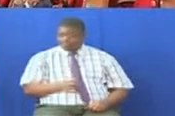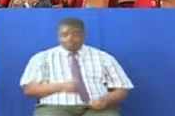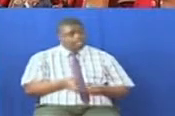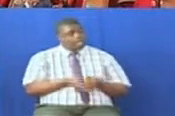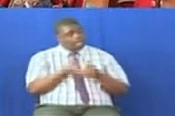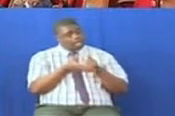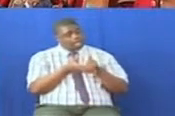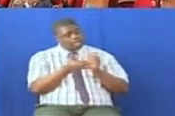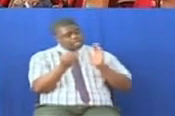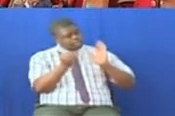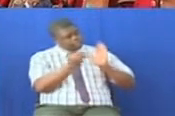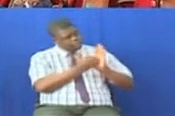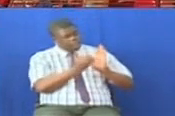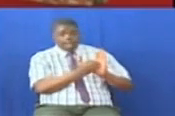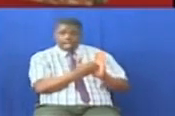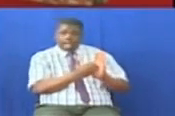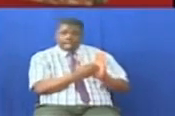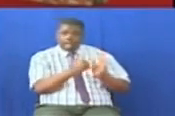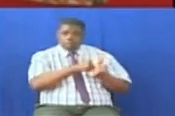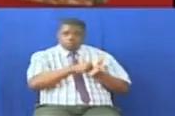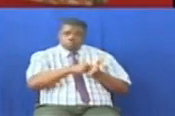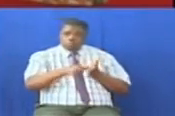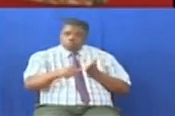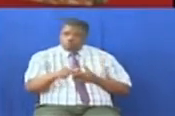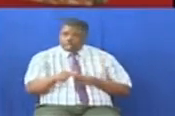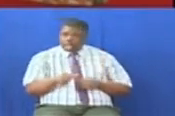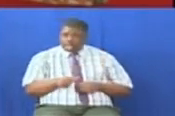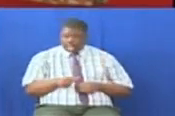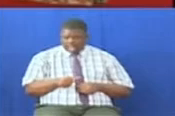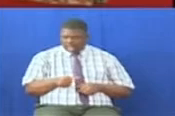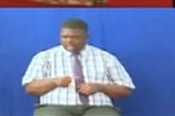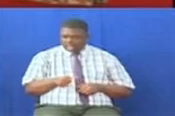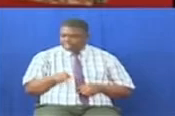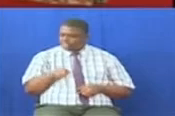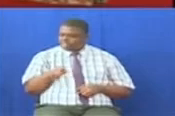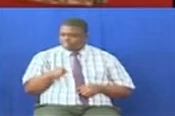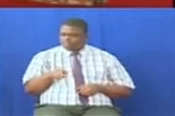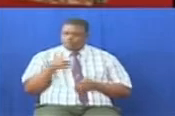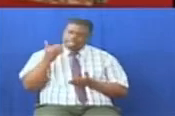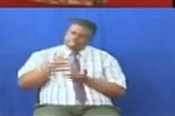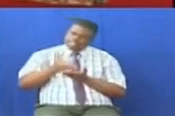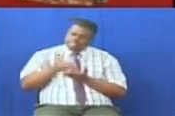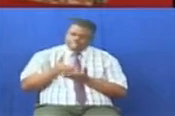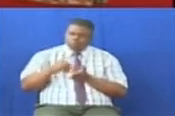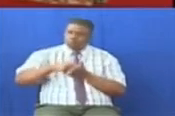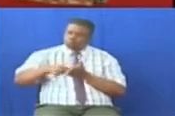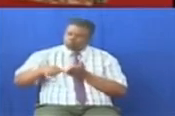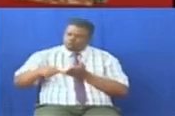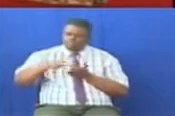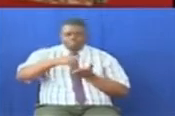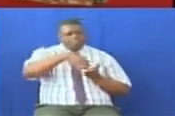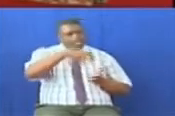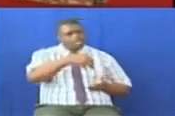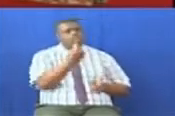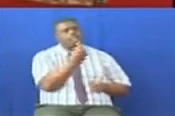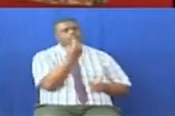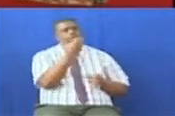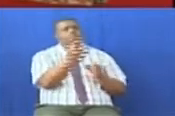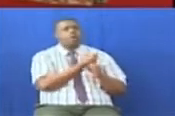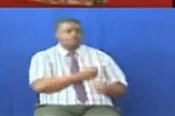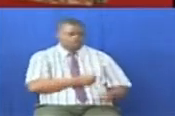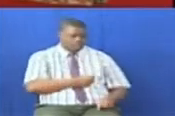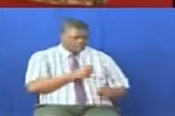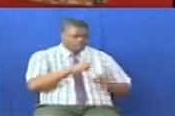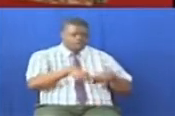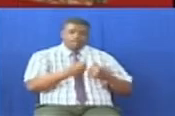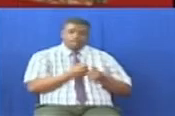ya manunuzi ya umma ilikuwa ni kuhakikisha manunuzi yao yanakuwa na tija kwa taifa. Lakini baadhi ya